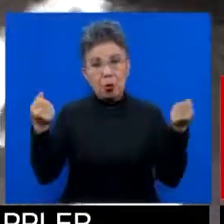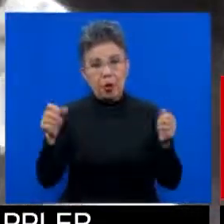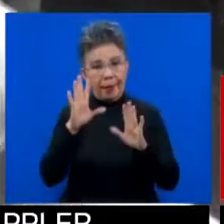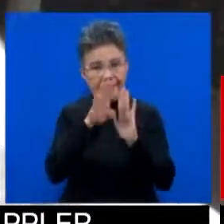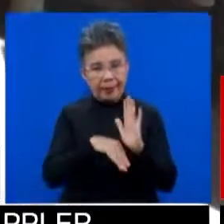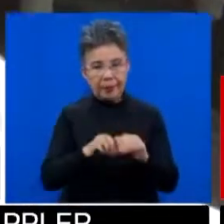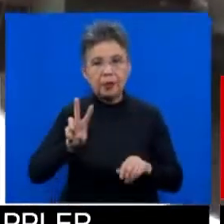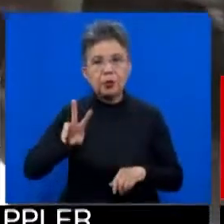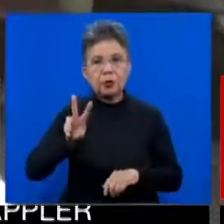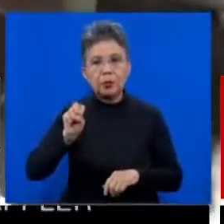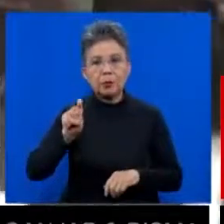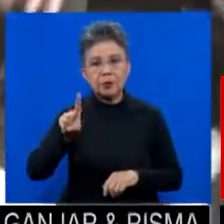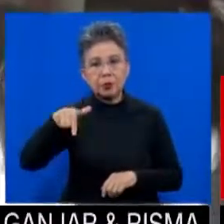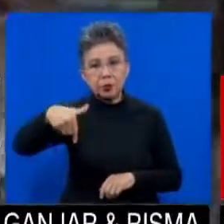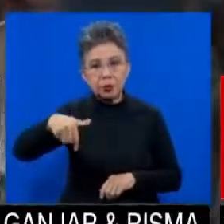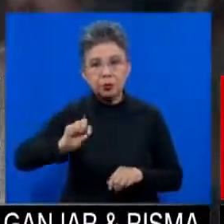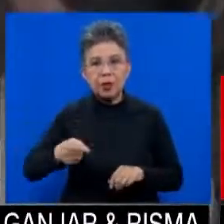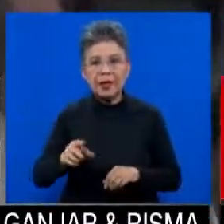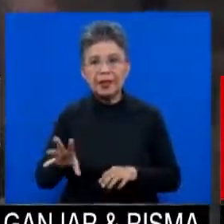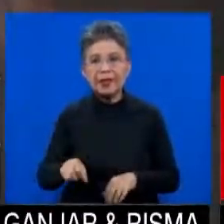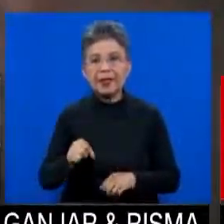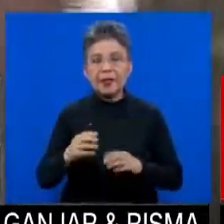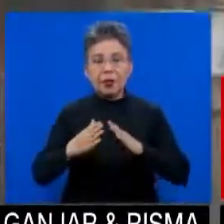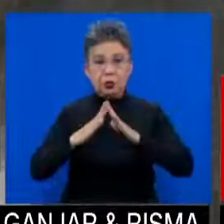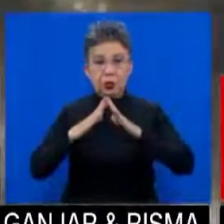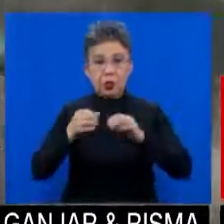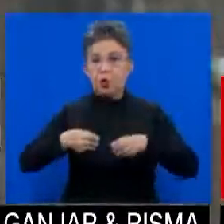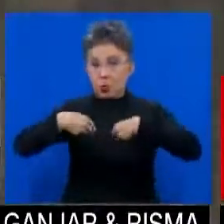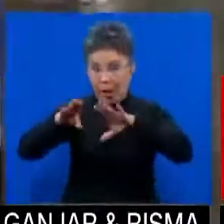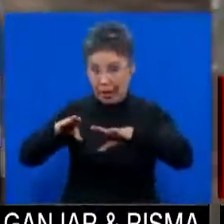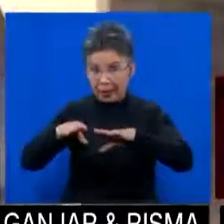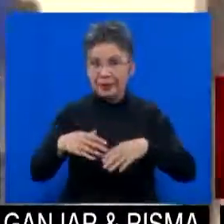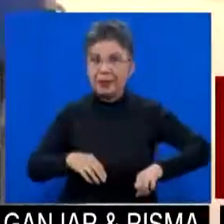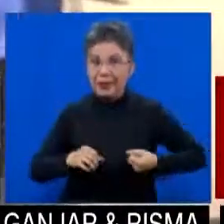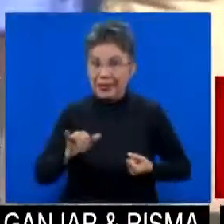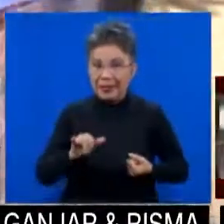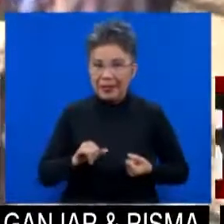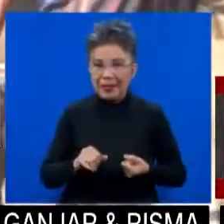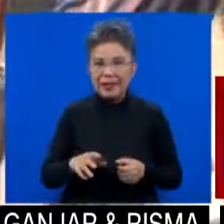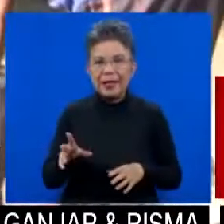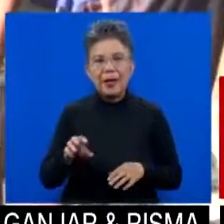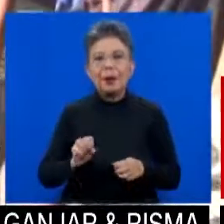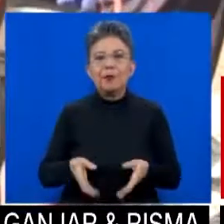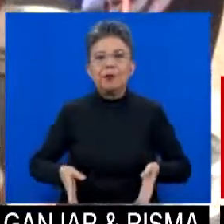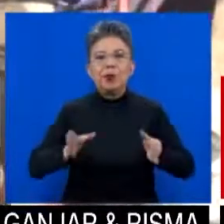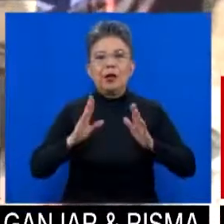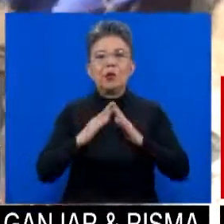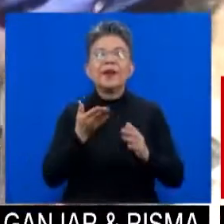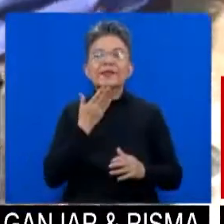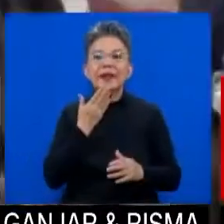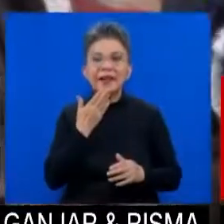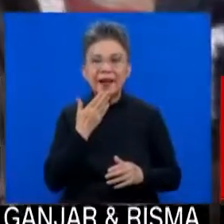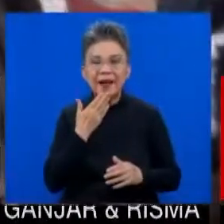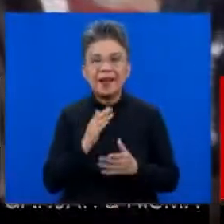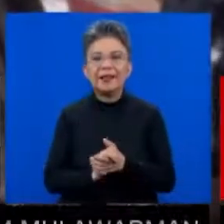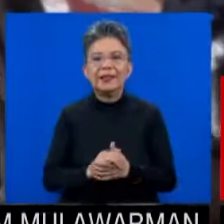tahun 2017 lalu ini dimulai dengan menjual rumahnya. Bersama suaminya Hadi, ia akhirnya membangun rumah sederhana di Desa